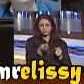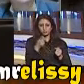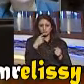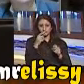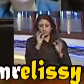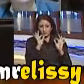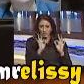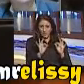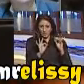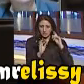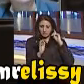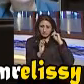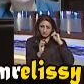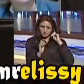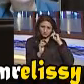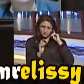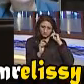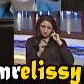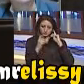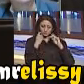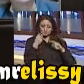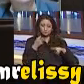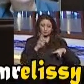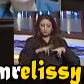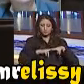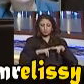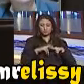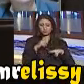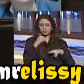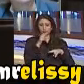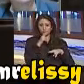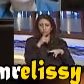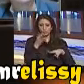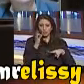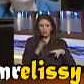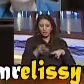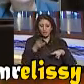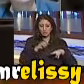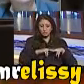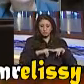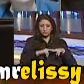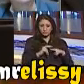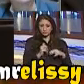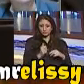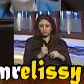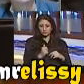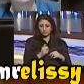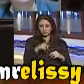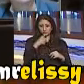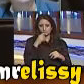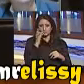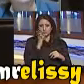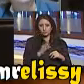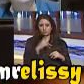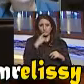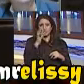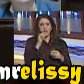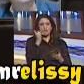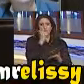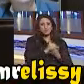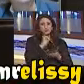المناوعة للنظام الحكم، اللي هو الحقيقة أثبت في مرات كثيرة إنه هو يعني ليس على قدر